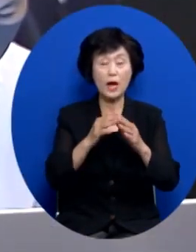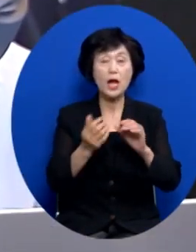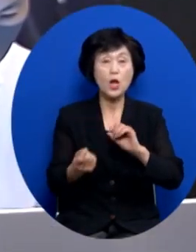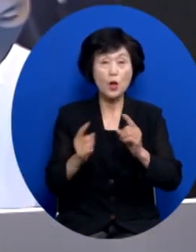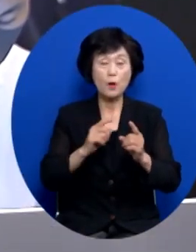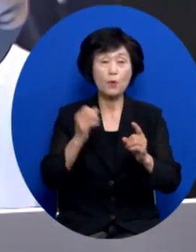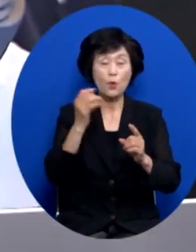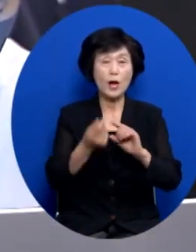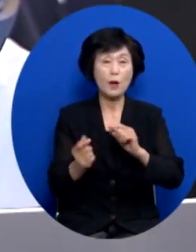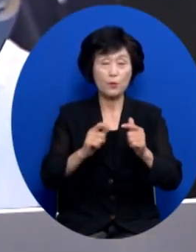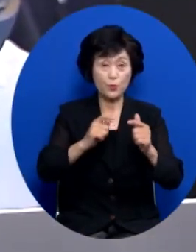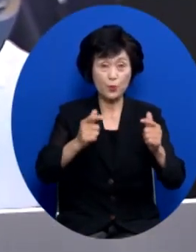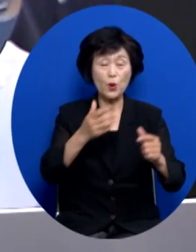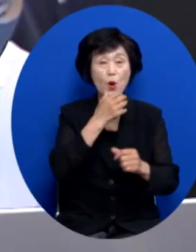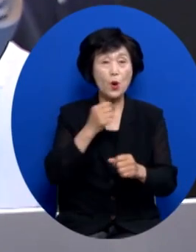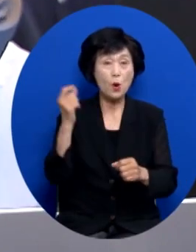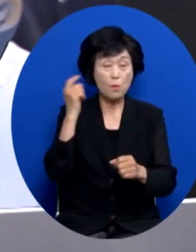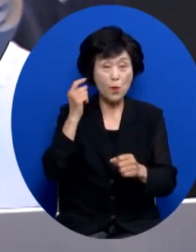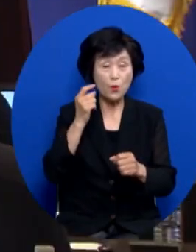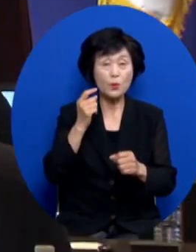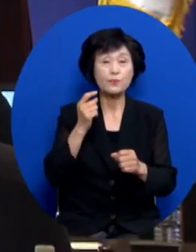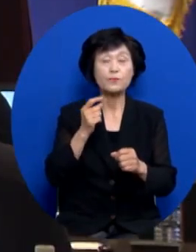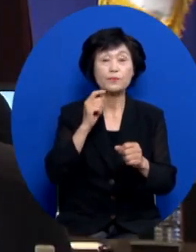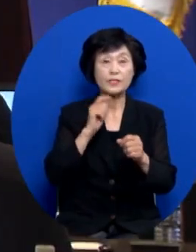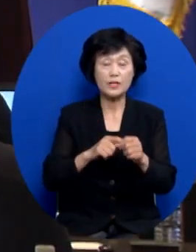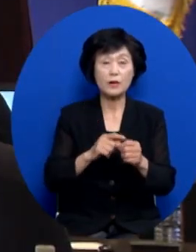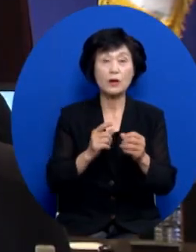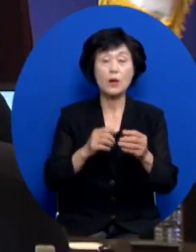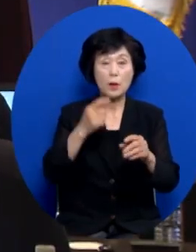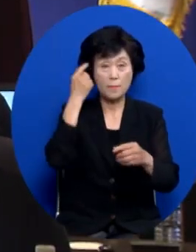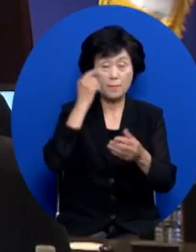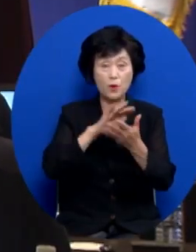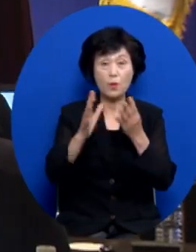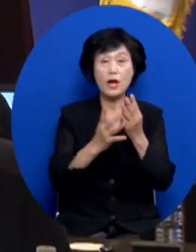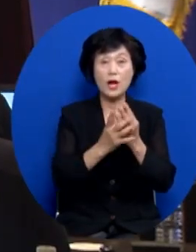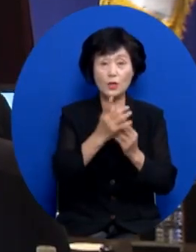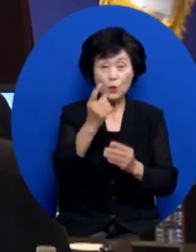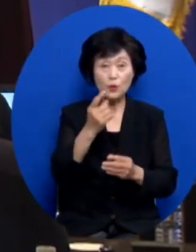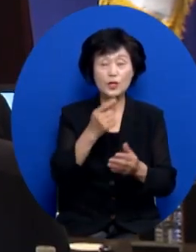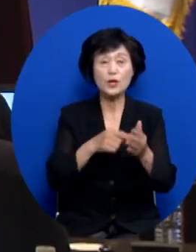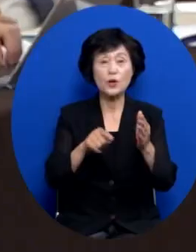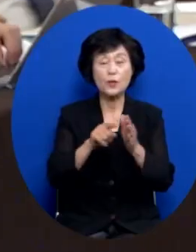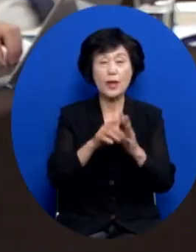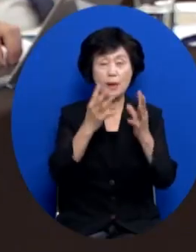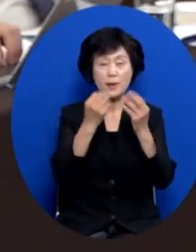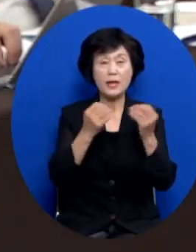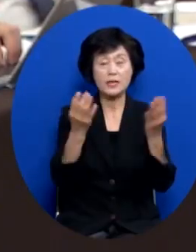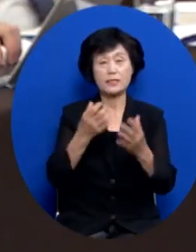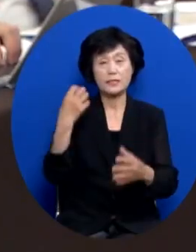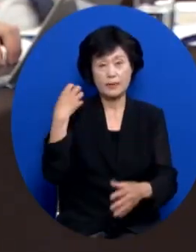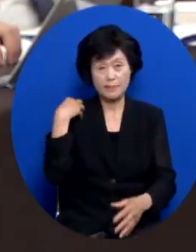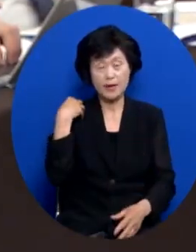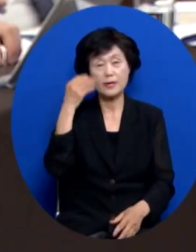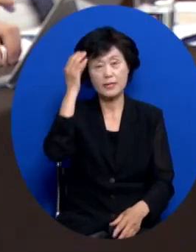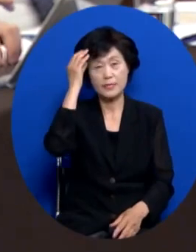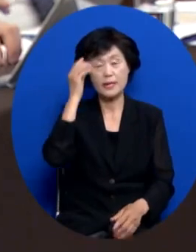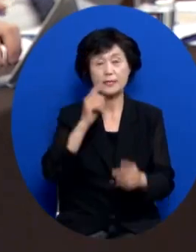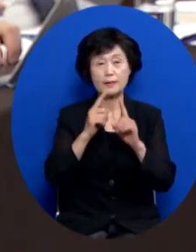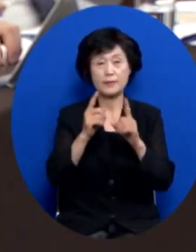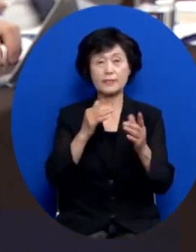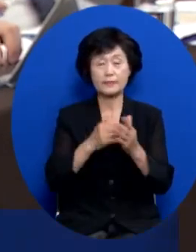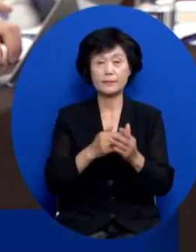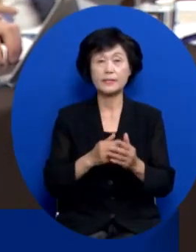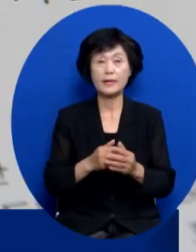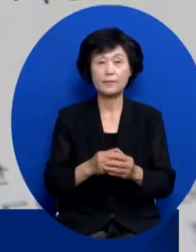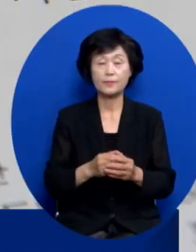부흥으로 또 복음적 평화 통일을 이루고 세계 선교에 더 많은 역할을 감당하길 기대한다고 밝혔습니다. 빌리